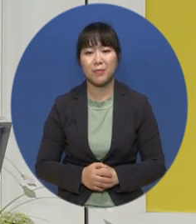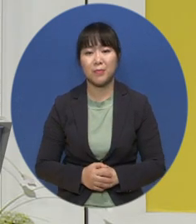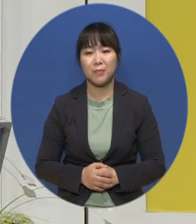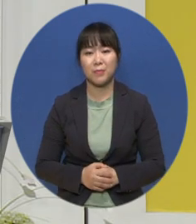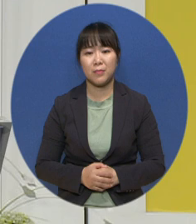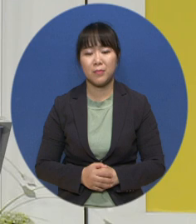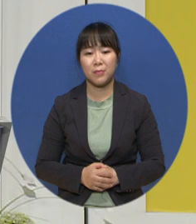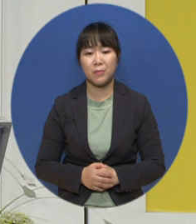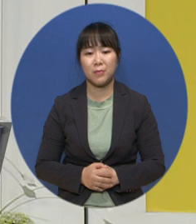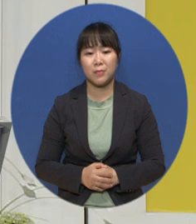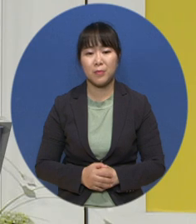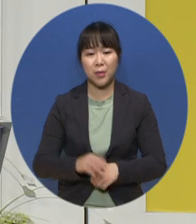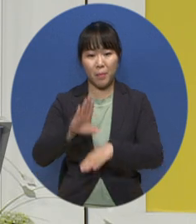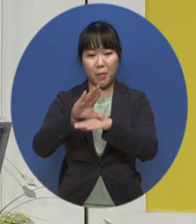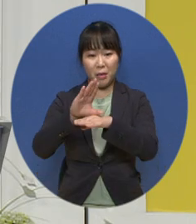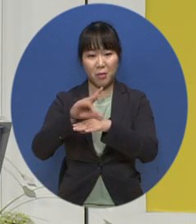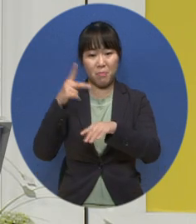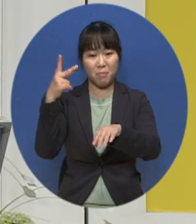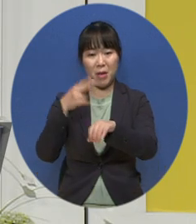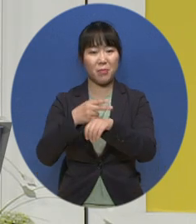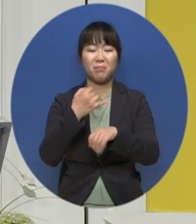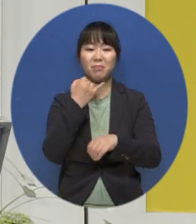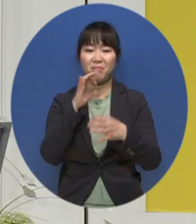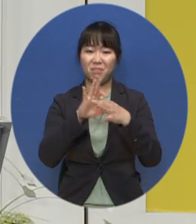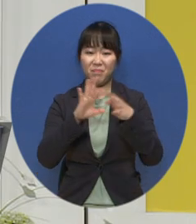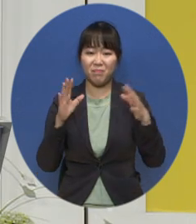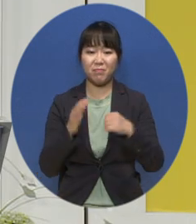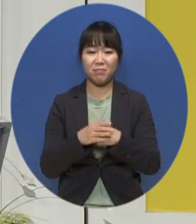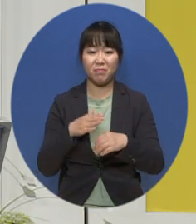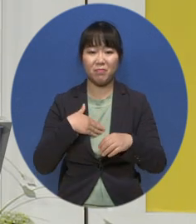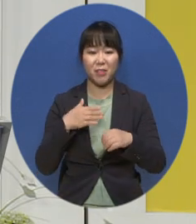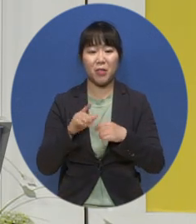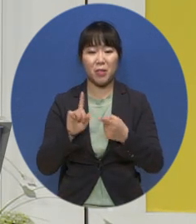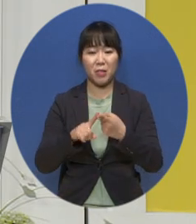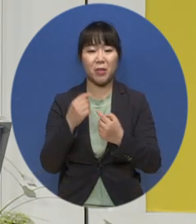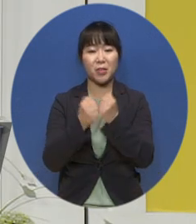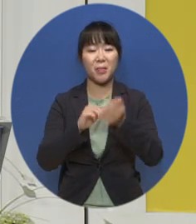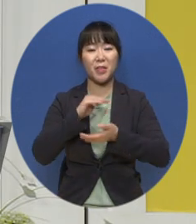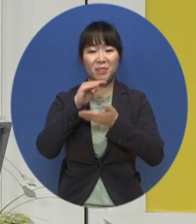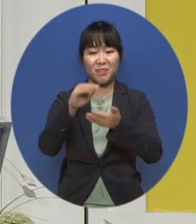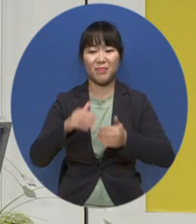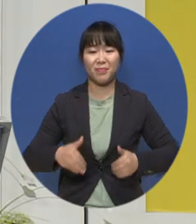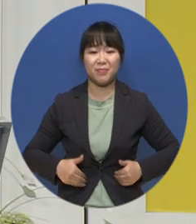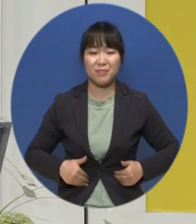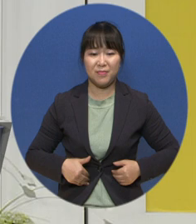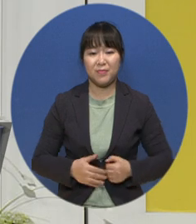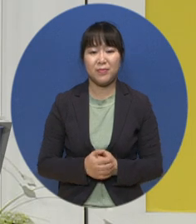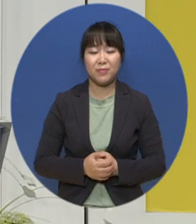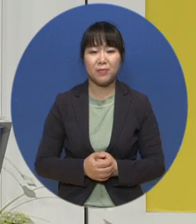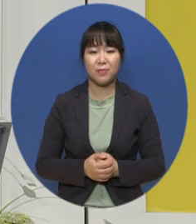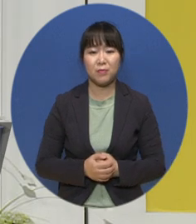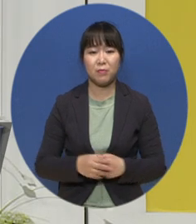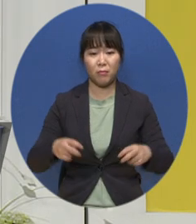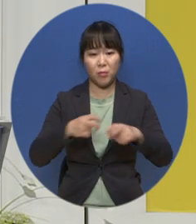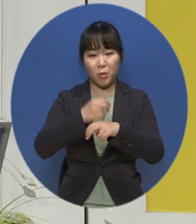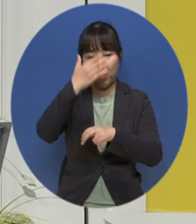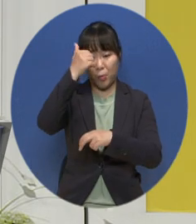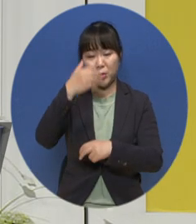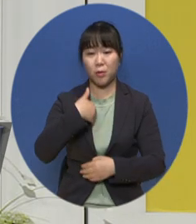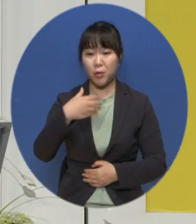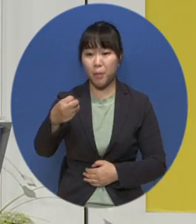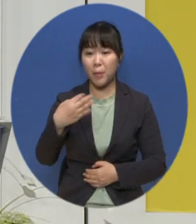뭐 이 방송에 나가게 짤리고 항만 없어 있게 제가요 요거 좀 설명을 드려야 될것 4 교촌 본부장 이날 뭐 이런